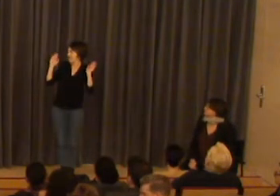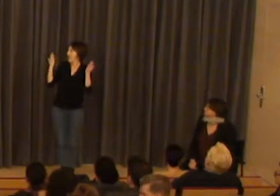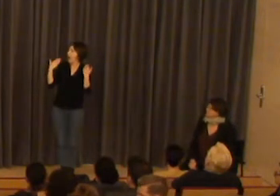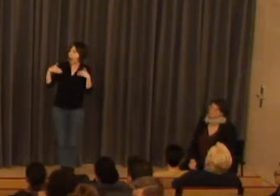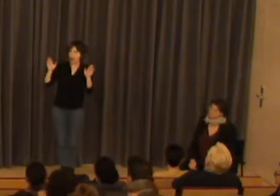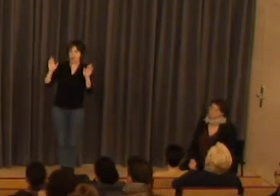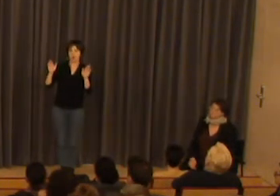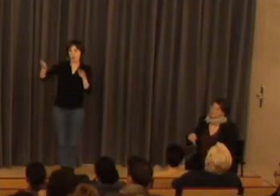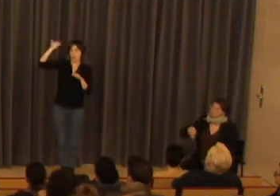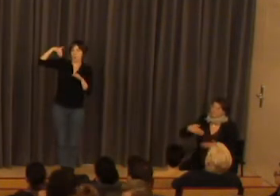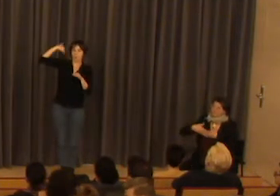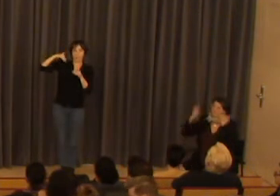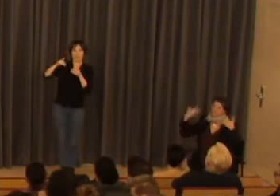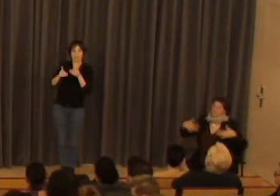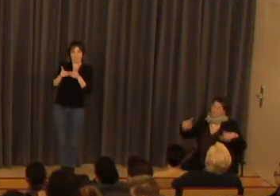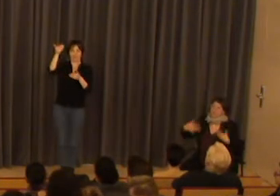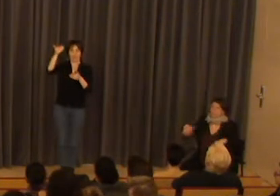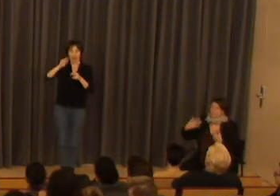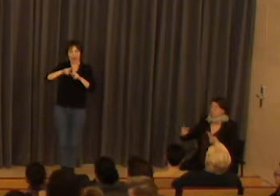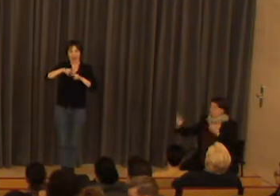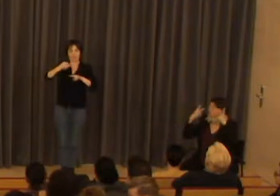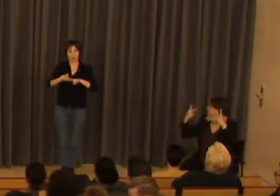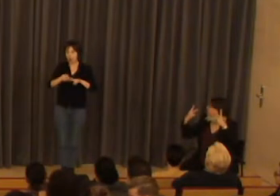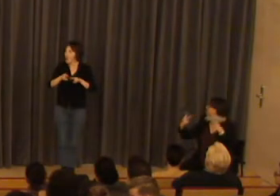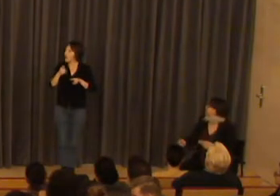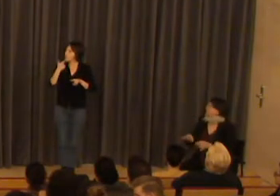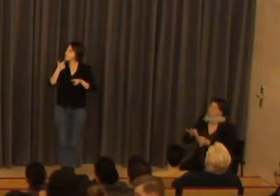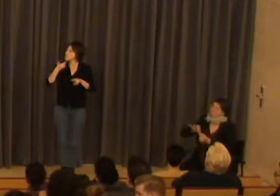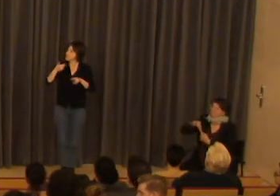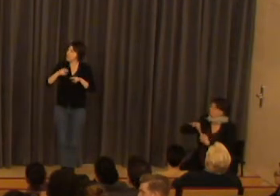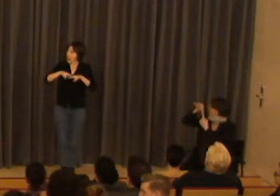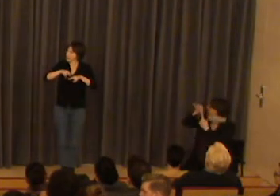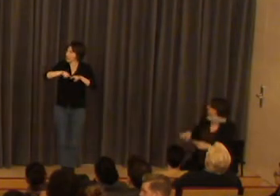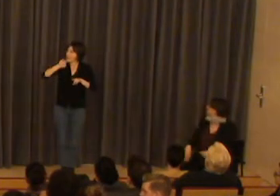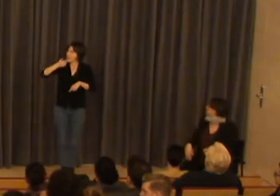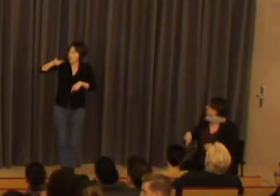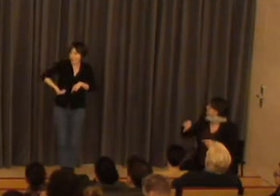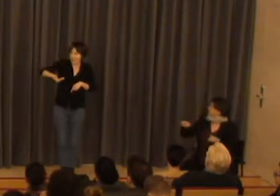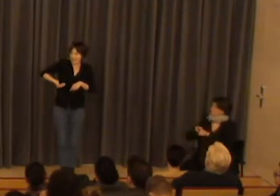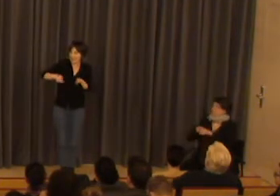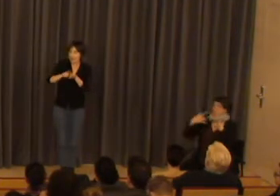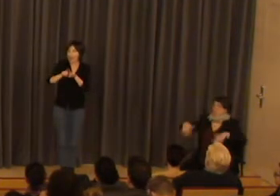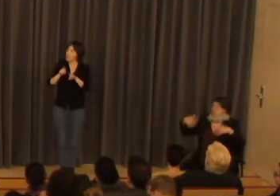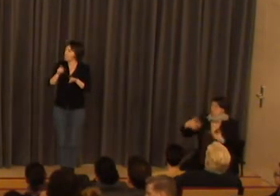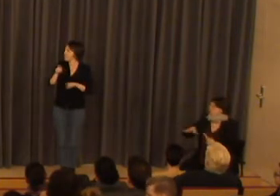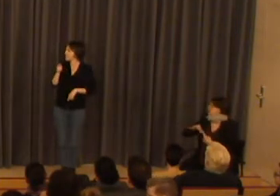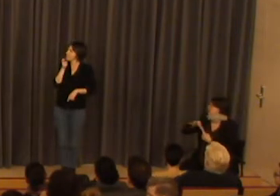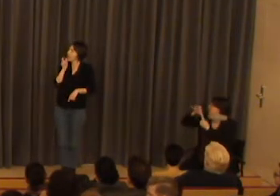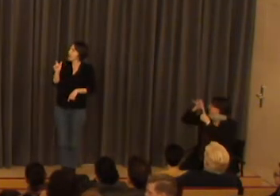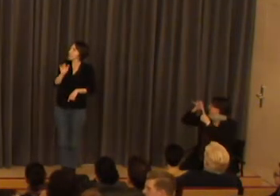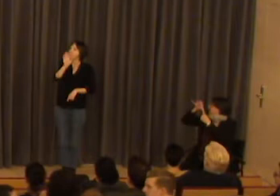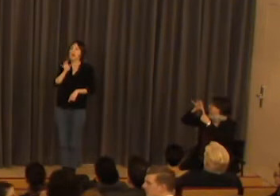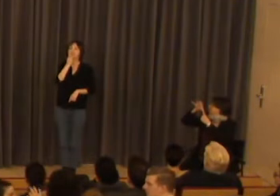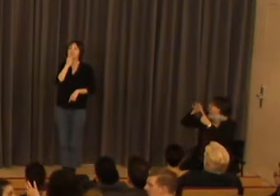des dels inicis d'aquest acte s'ha remarcat la importància, encara que sigui una paraula fàcil,